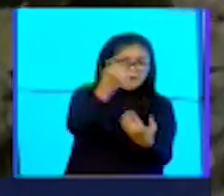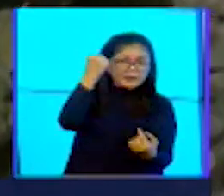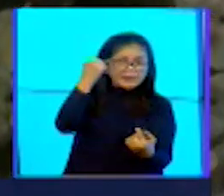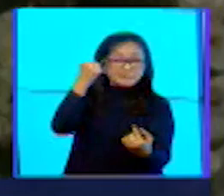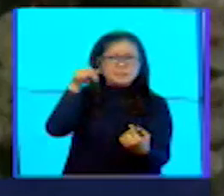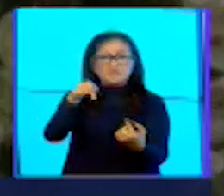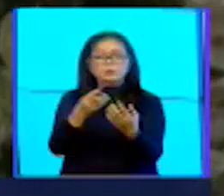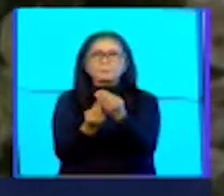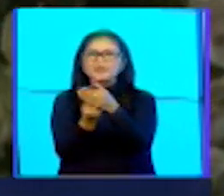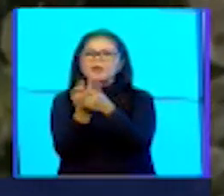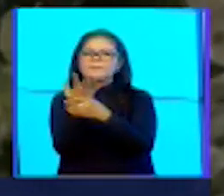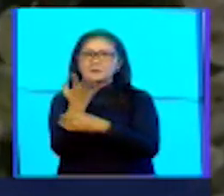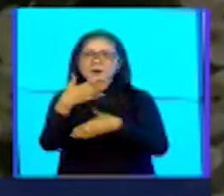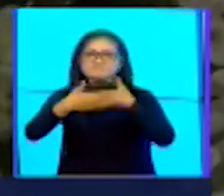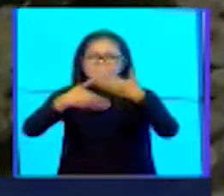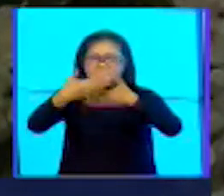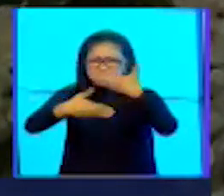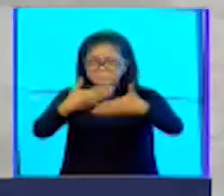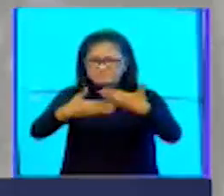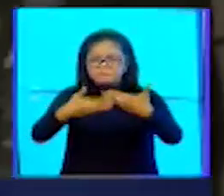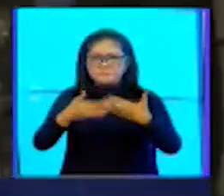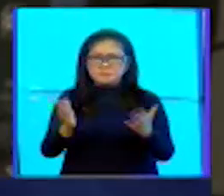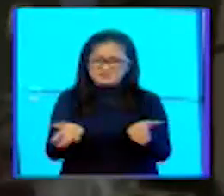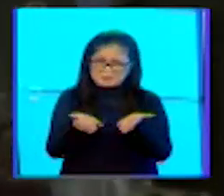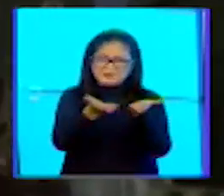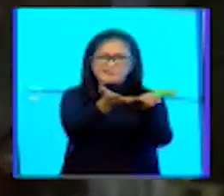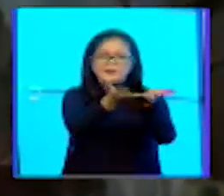pada waktu itu, kami persilakan.